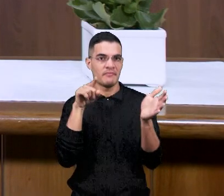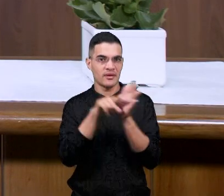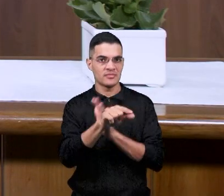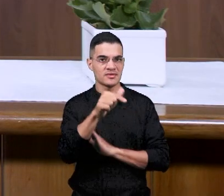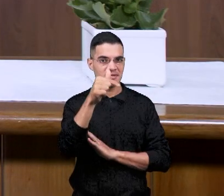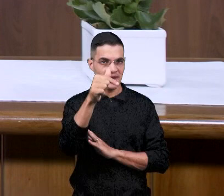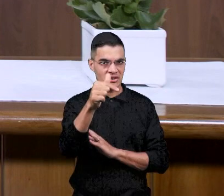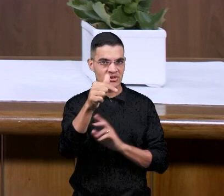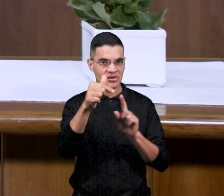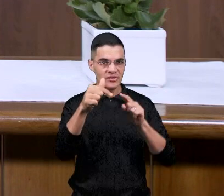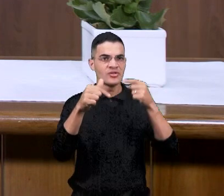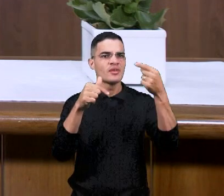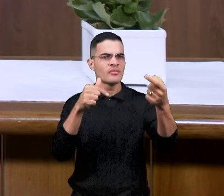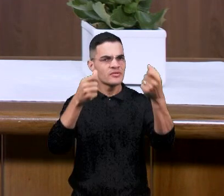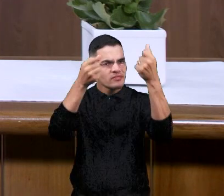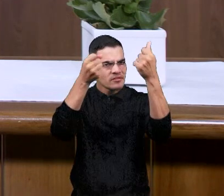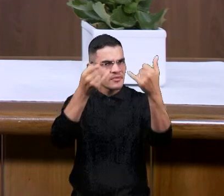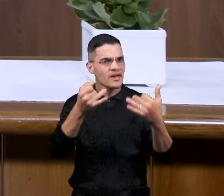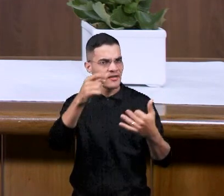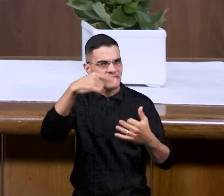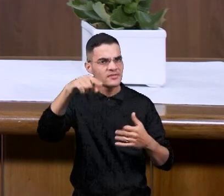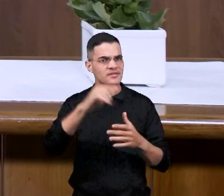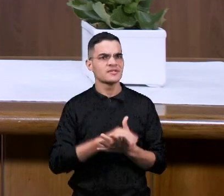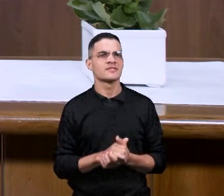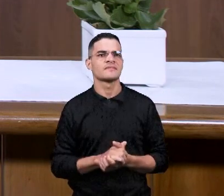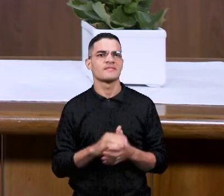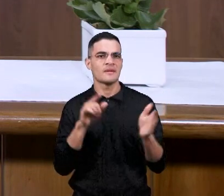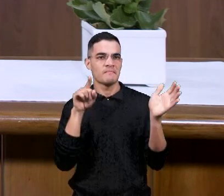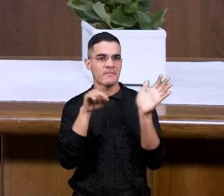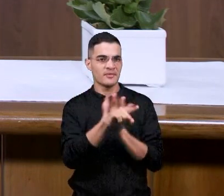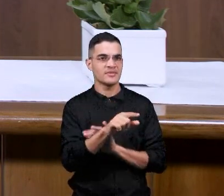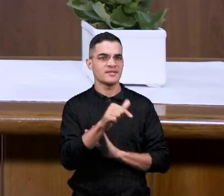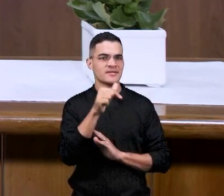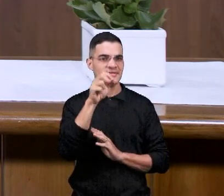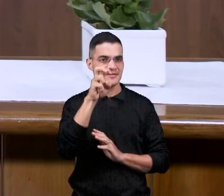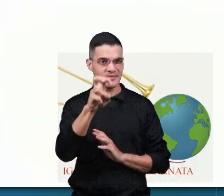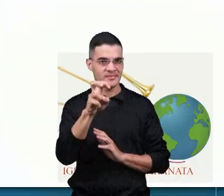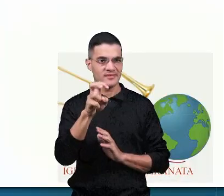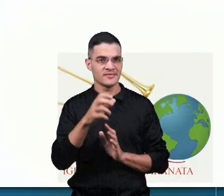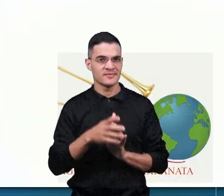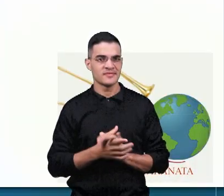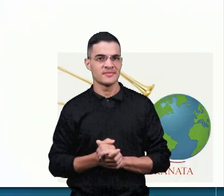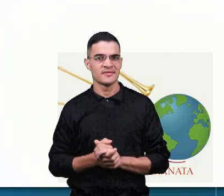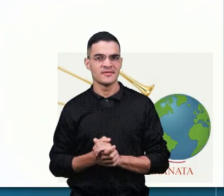jusqu'à la question numéro 7. Mais après, nous allons donner une parole. Question 5.